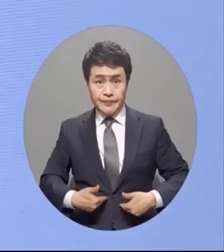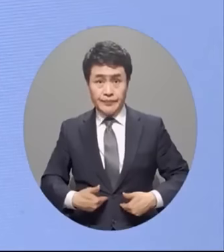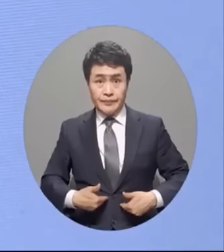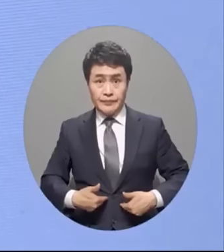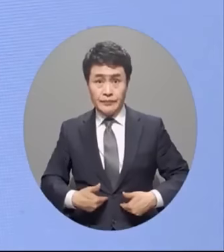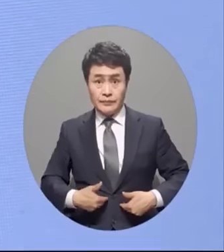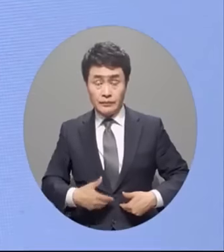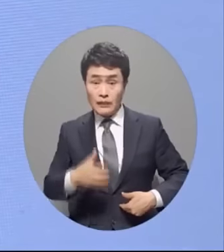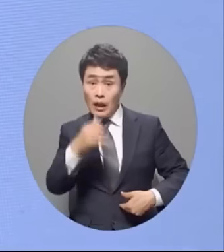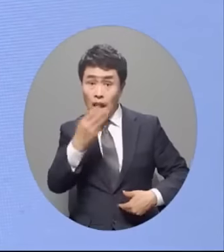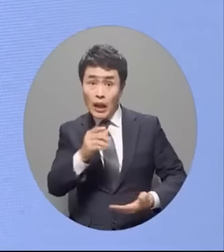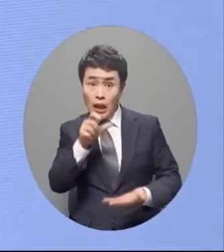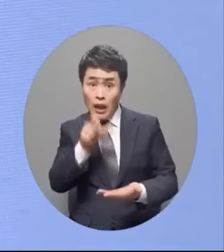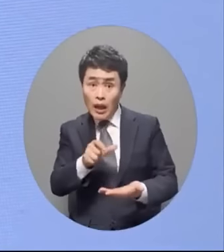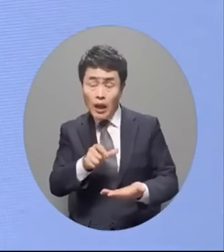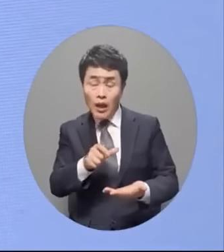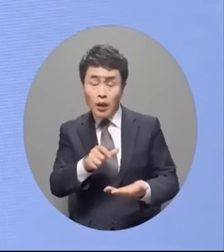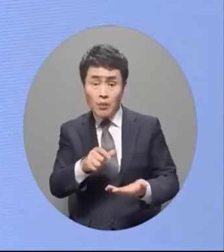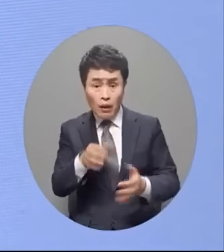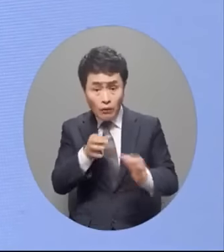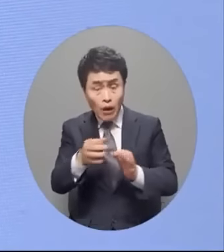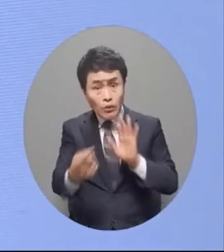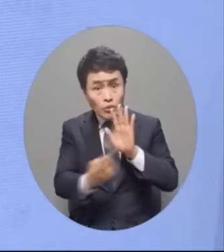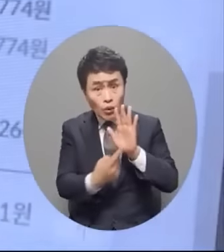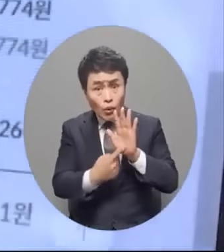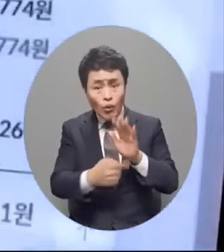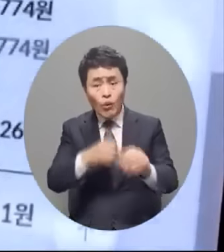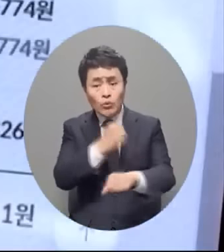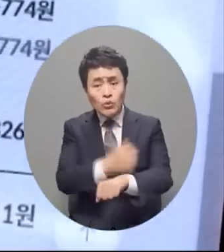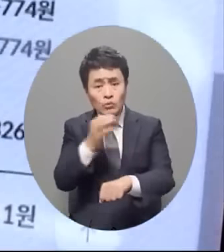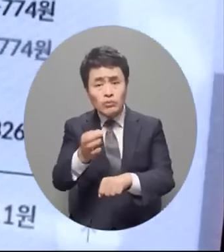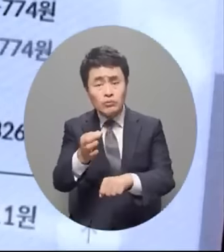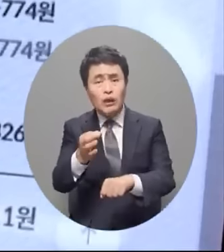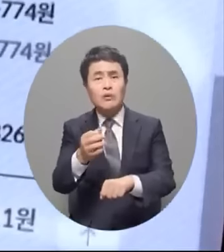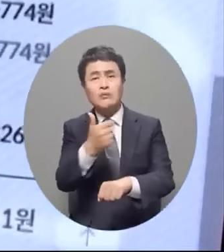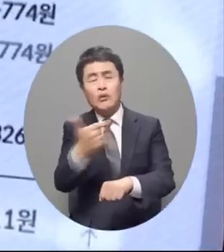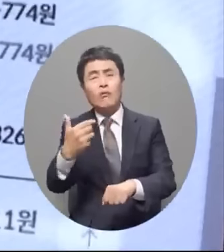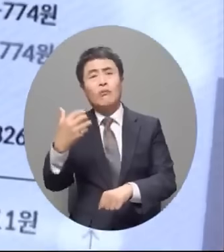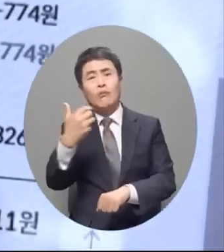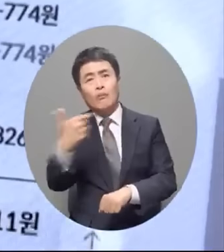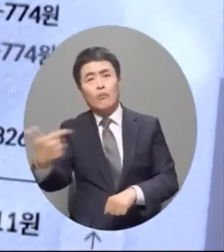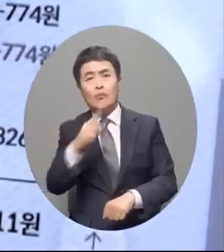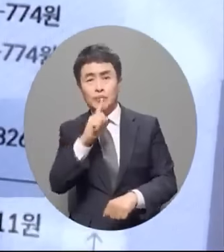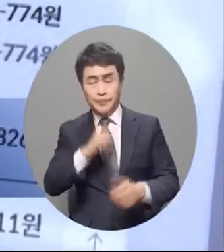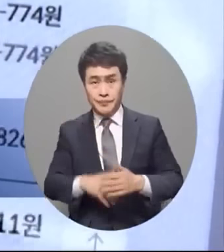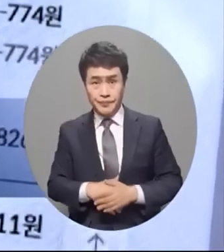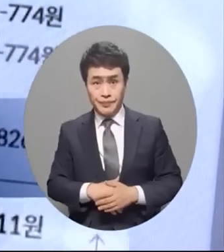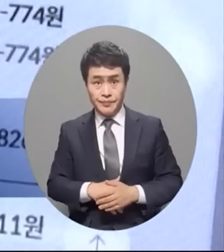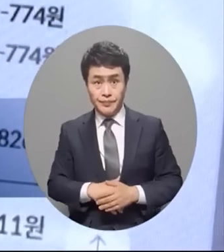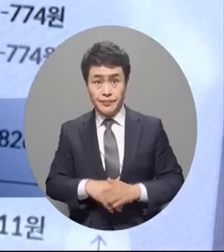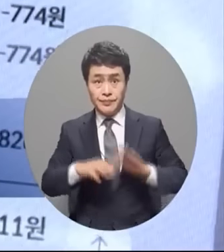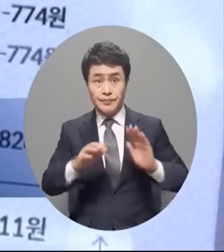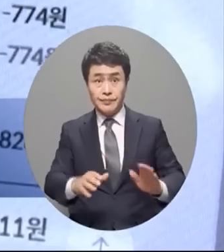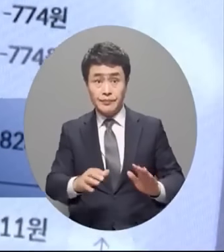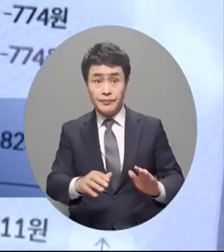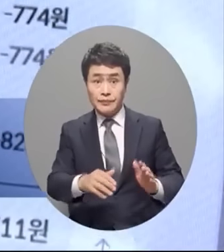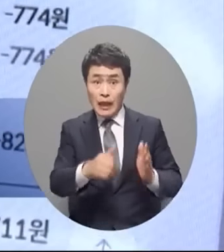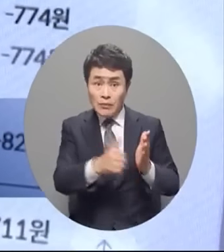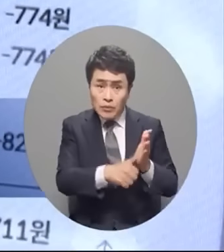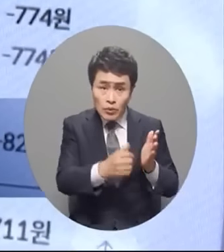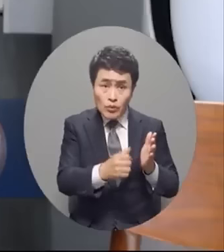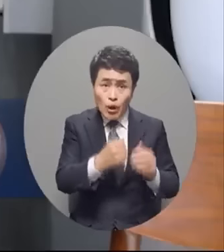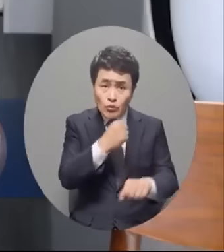앱에서 가게 노출을 늘려준다고는 하는데 수수료 부담은 훨씬 커졌습니다. 재료값 수수료 다